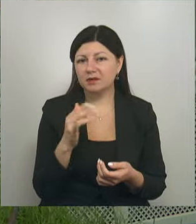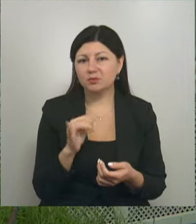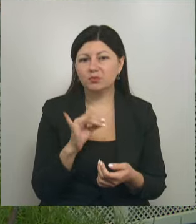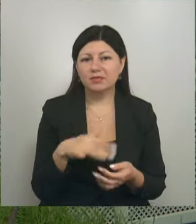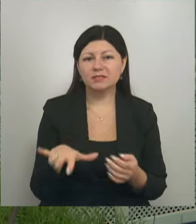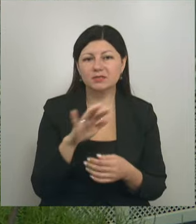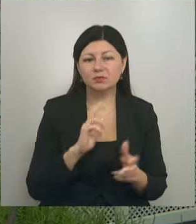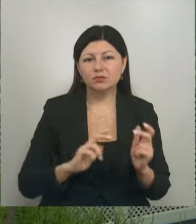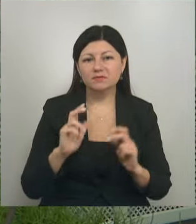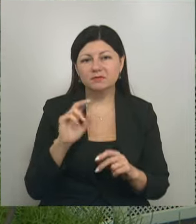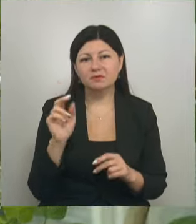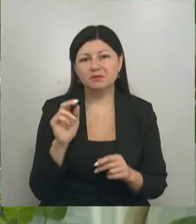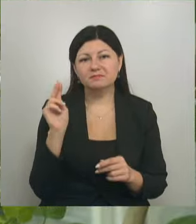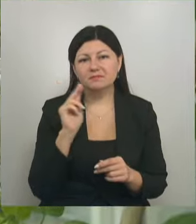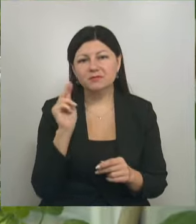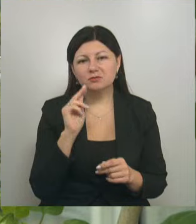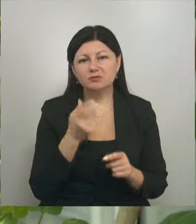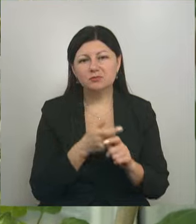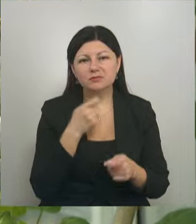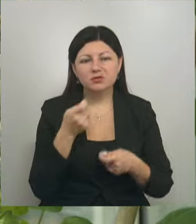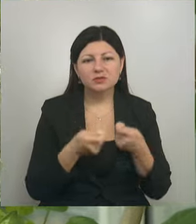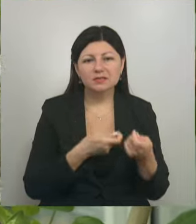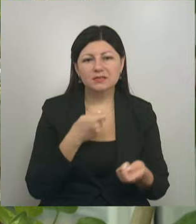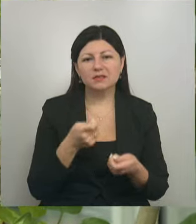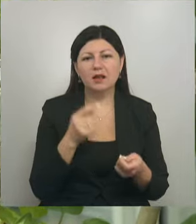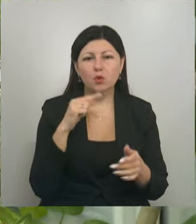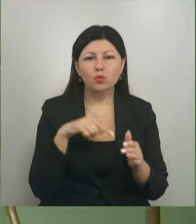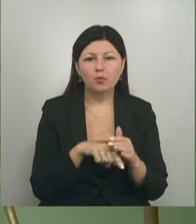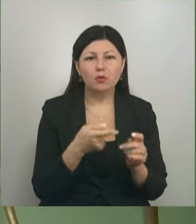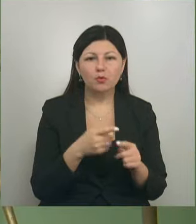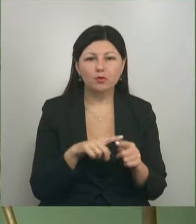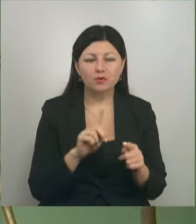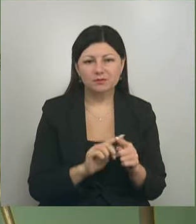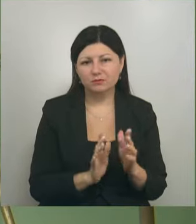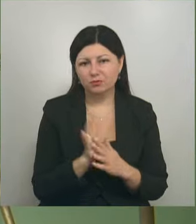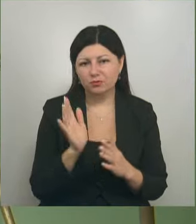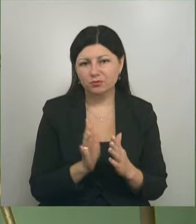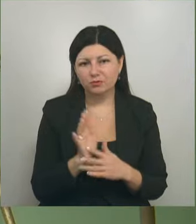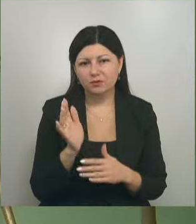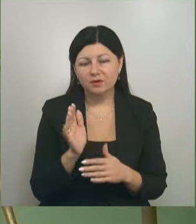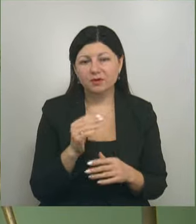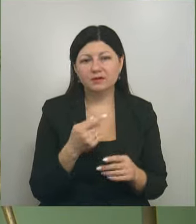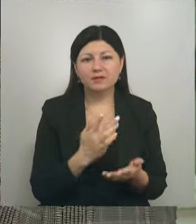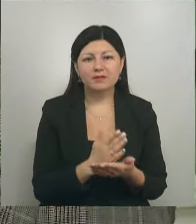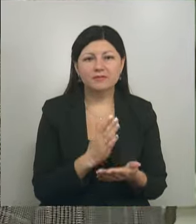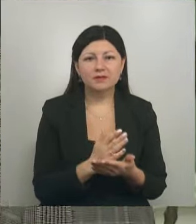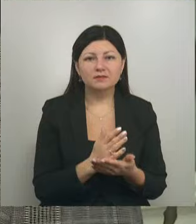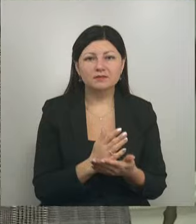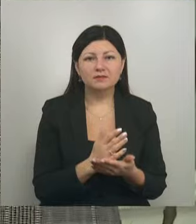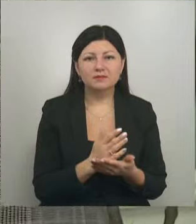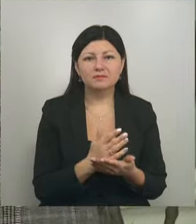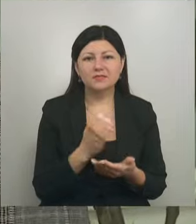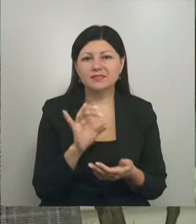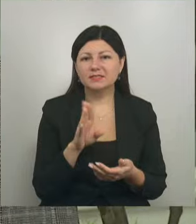университета изучаем очень досконально и глубоко эту культуру, так как она является